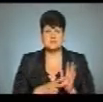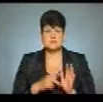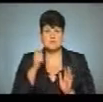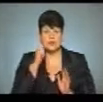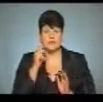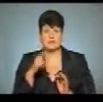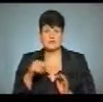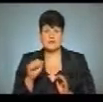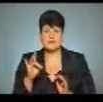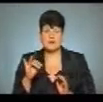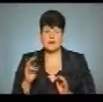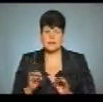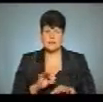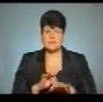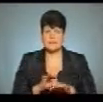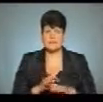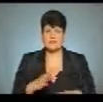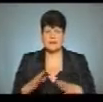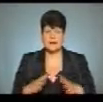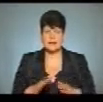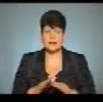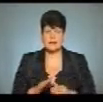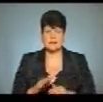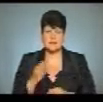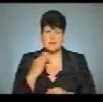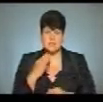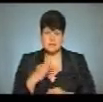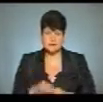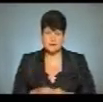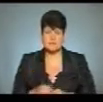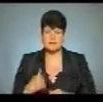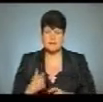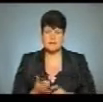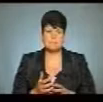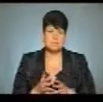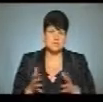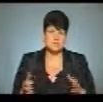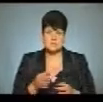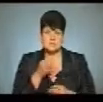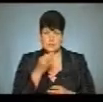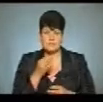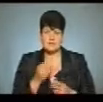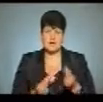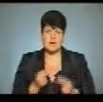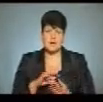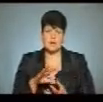Дарину Боднар привела на тренінг тітка. Мені найбільше сподобається гра тортик. Ми